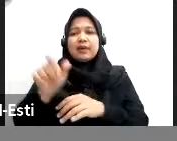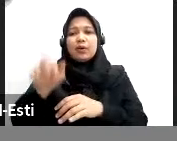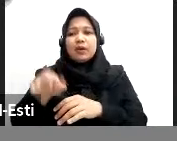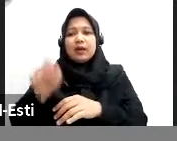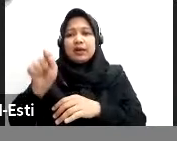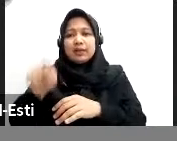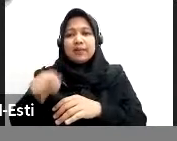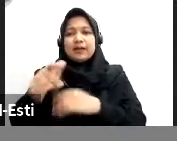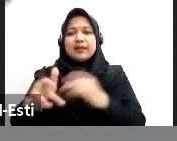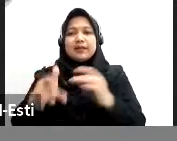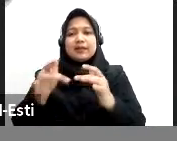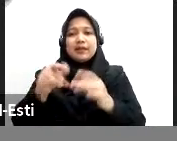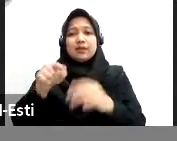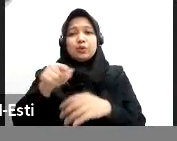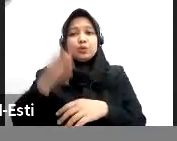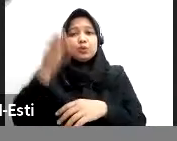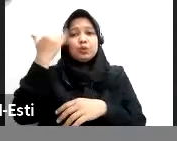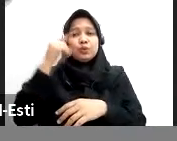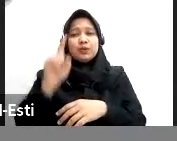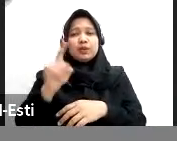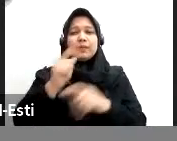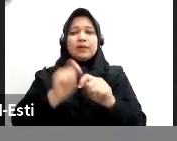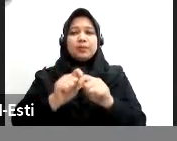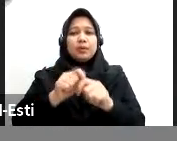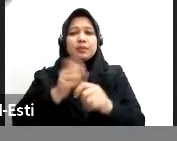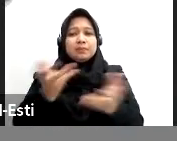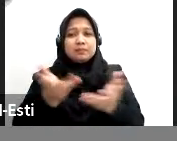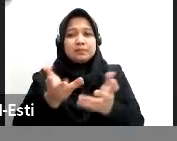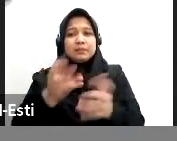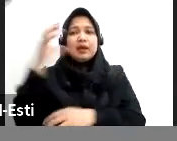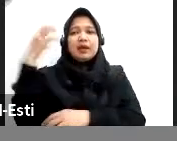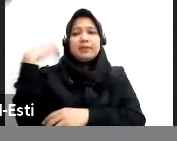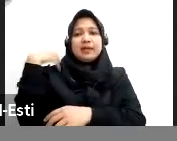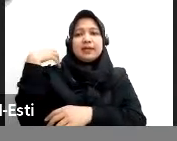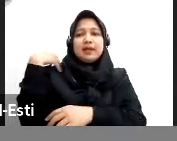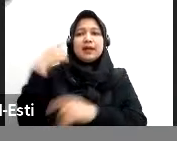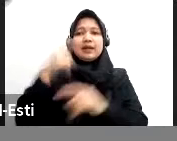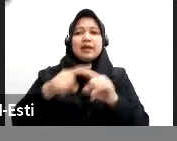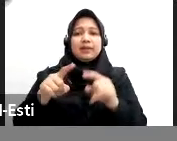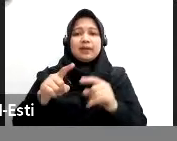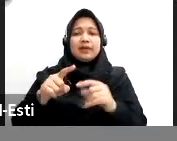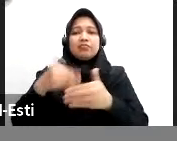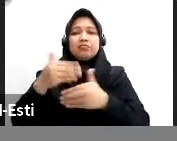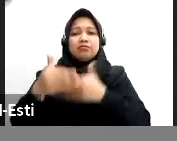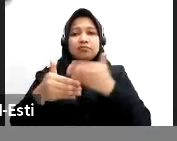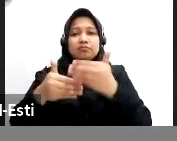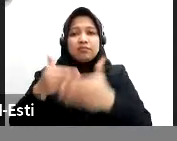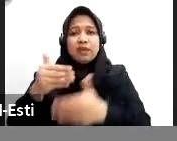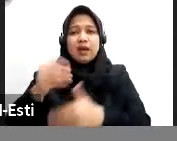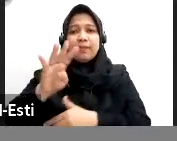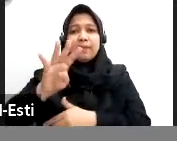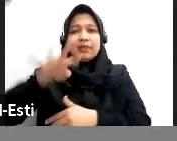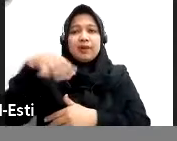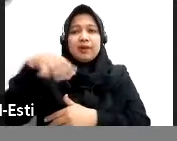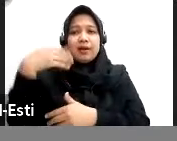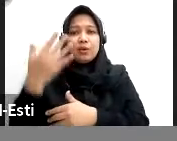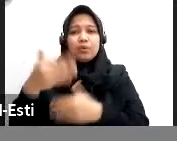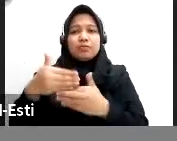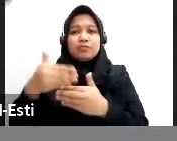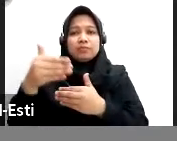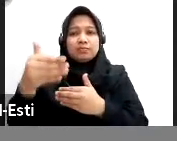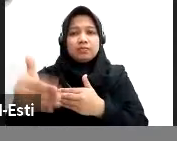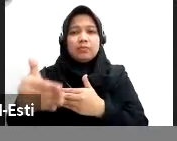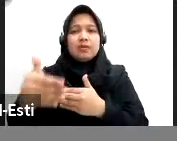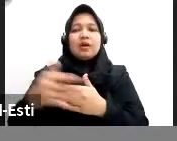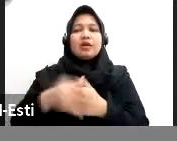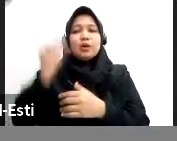pertama kali dibuat ketika itu di Amerika tetapi kemudian dalam perkembangannya empat tahun kemudian Hai usulan ini